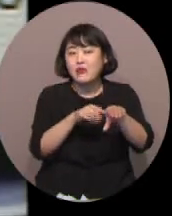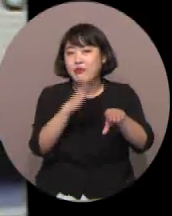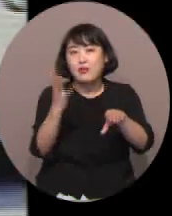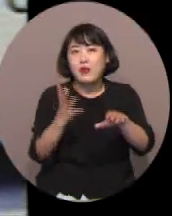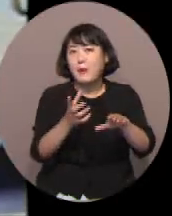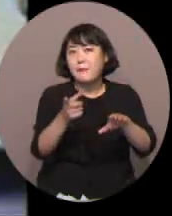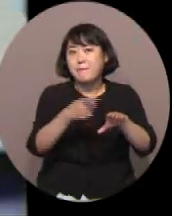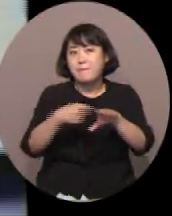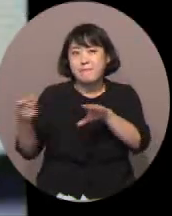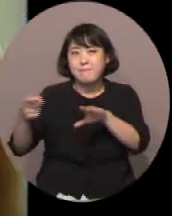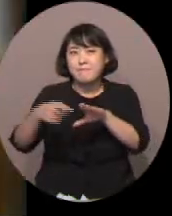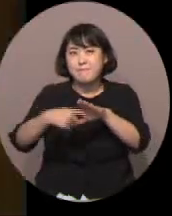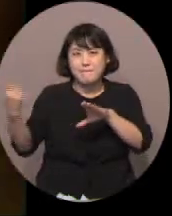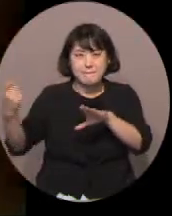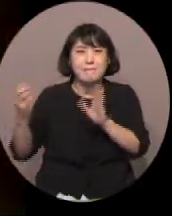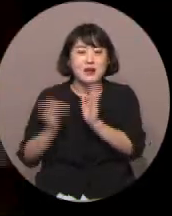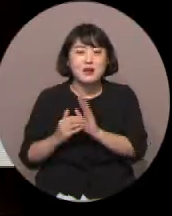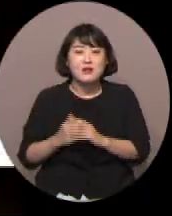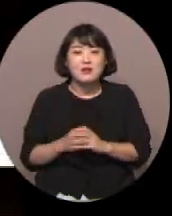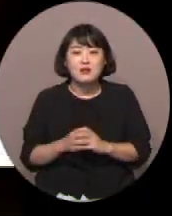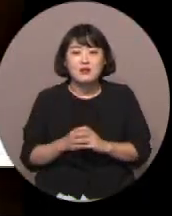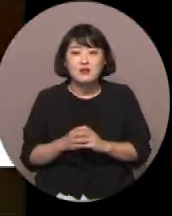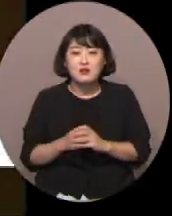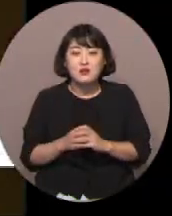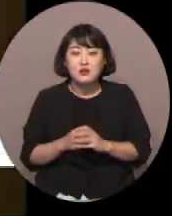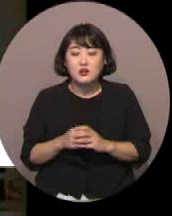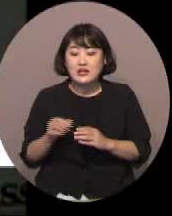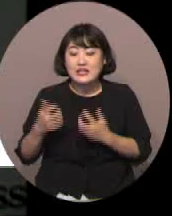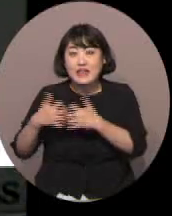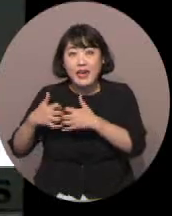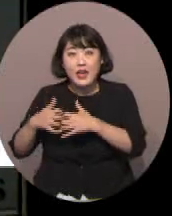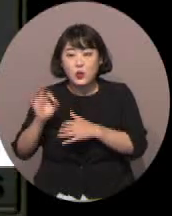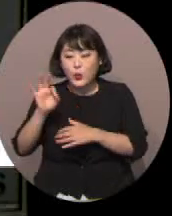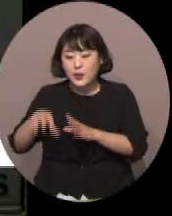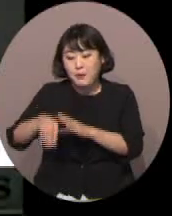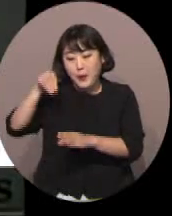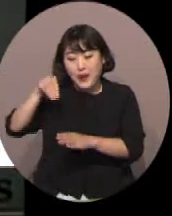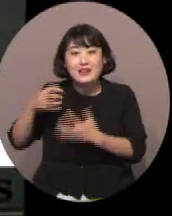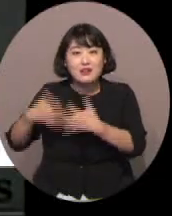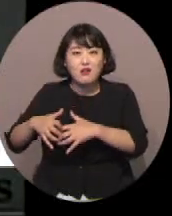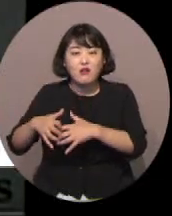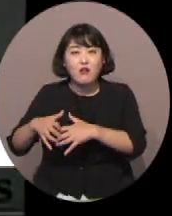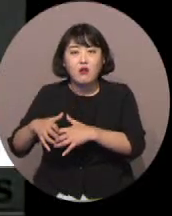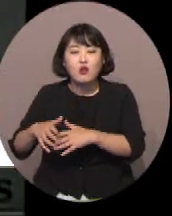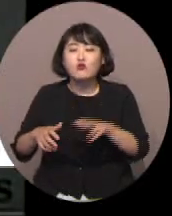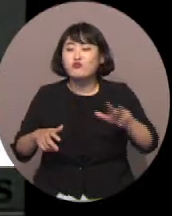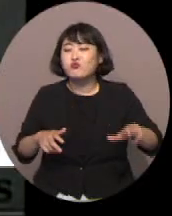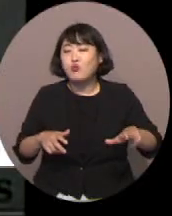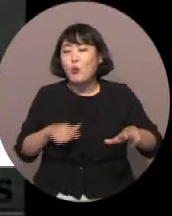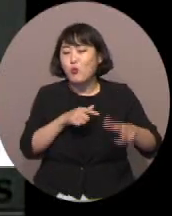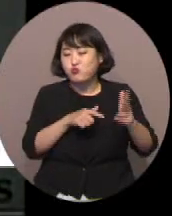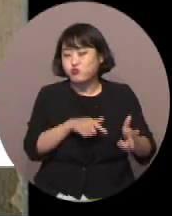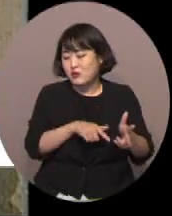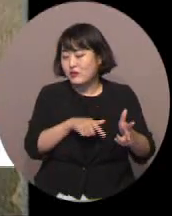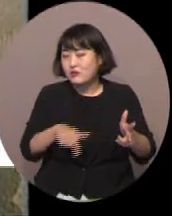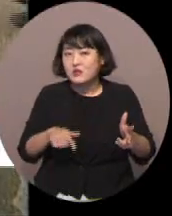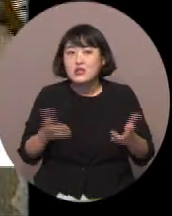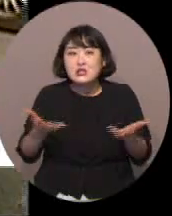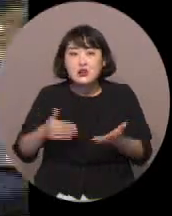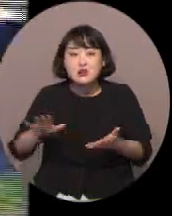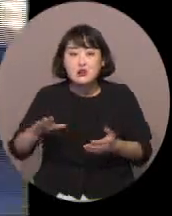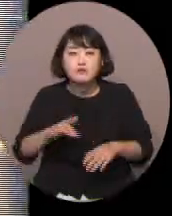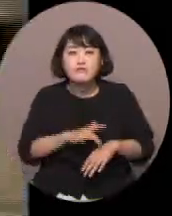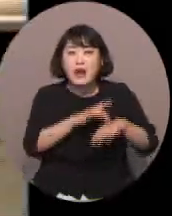도난당했습니다. 현금 자동 인출기에서 불과 5m 거리에 세워뒀던 현금 수송차가 출근 시간대